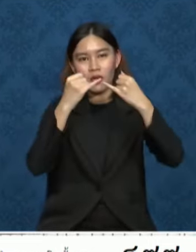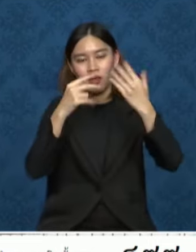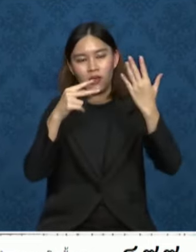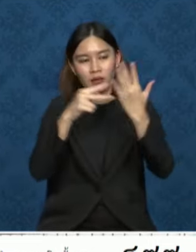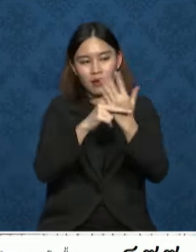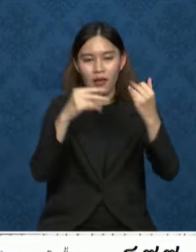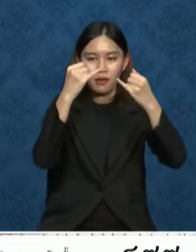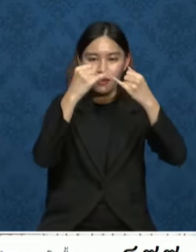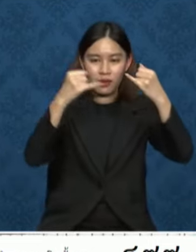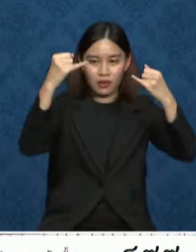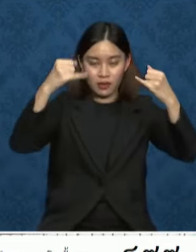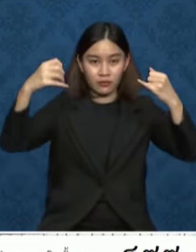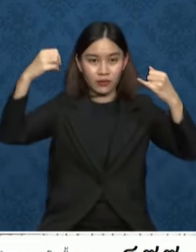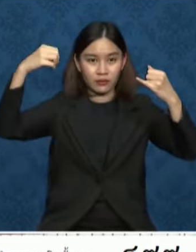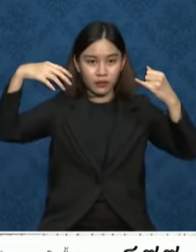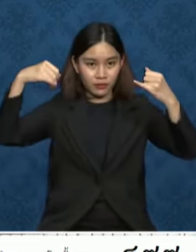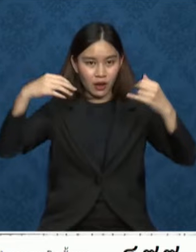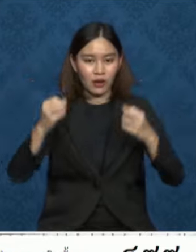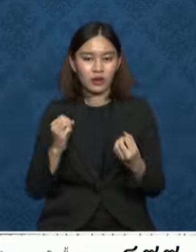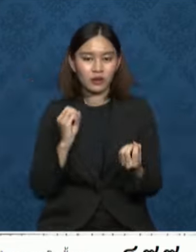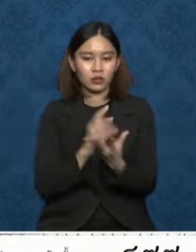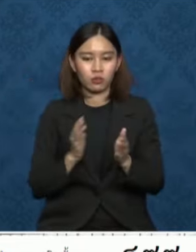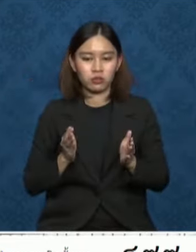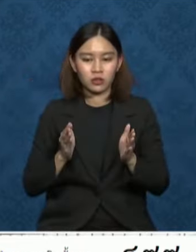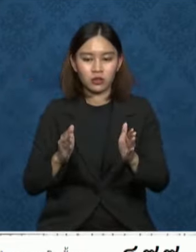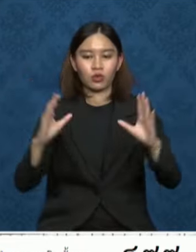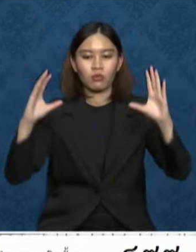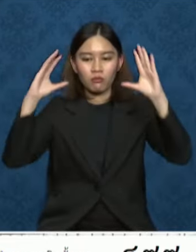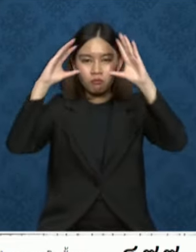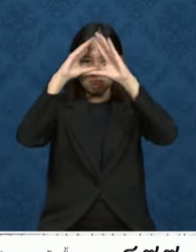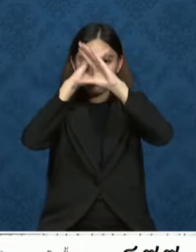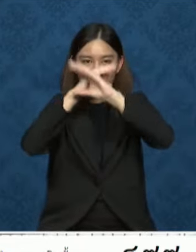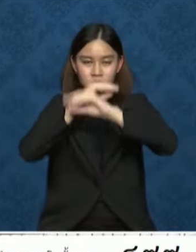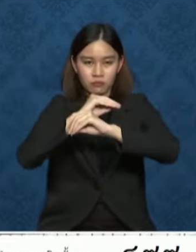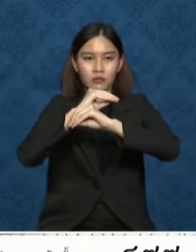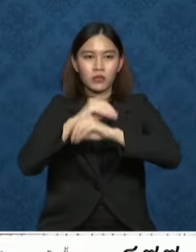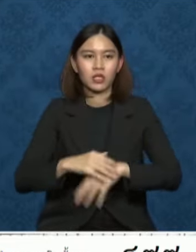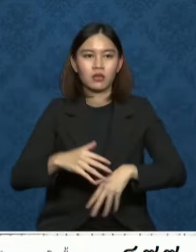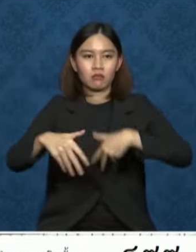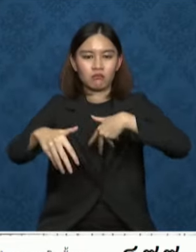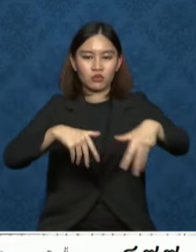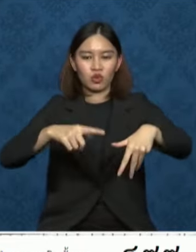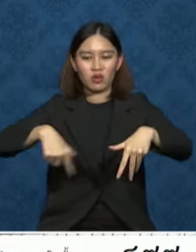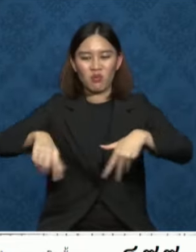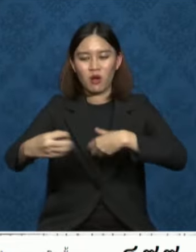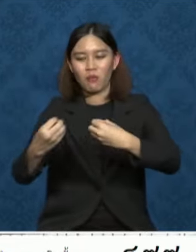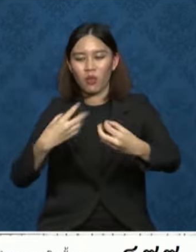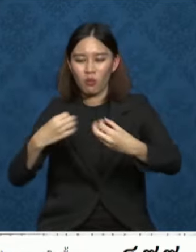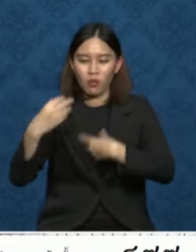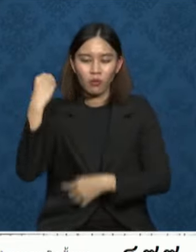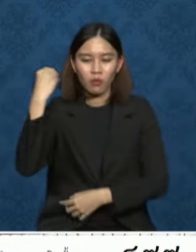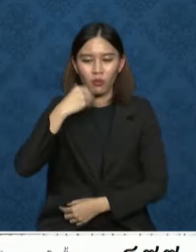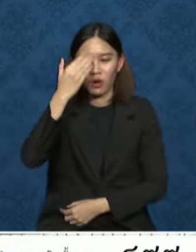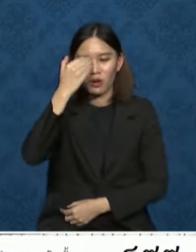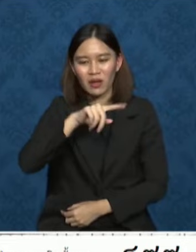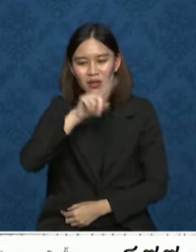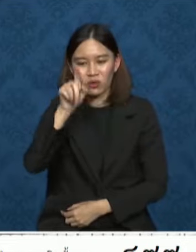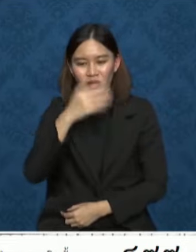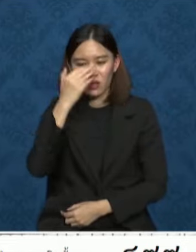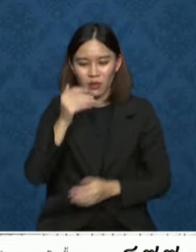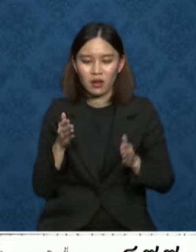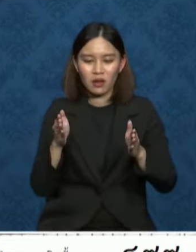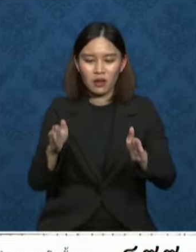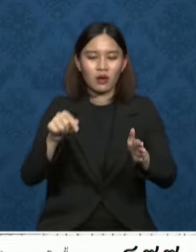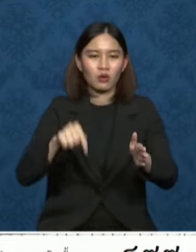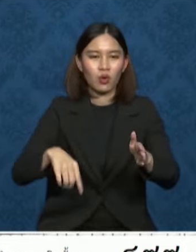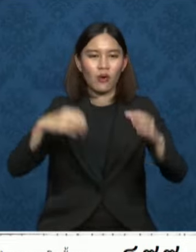ดสายไฟฟ้า ส่งผลใหถนนกัคืนมืดพี่น้ปญชชนกล้เรีนกัมากว่าทำไมถนนทางหลว